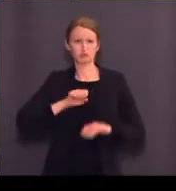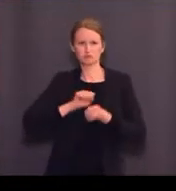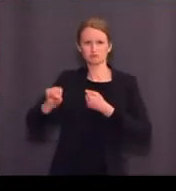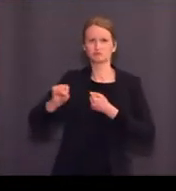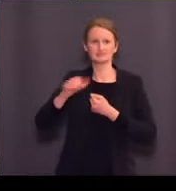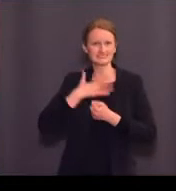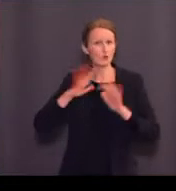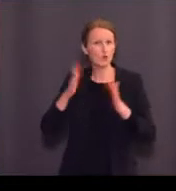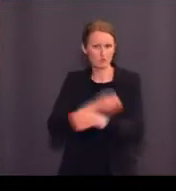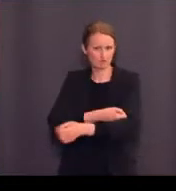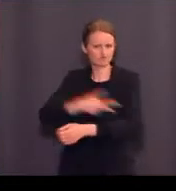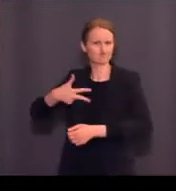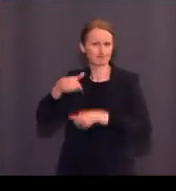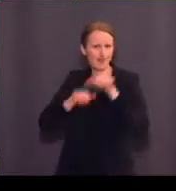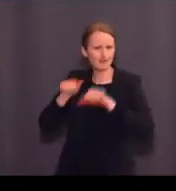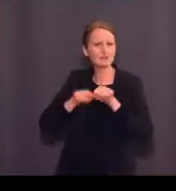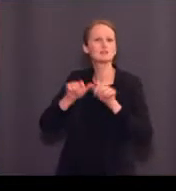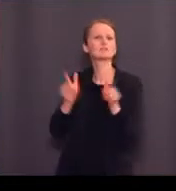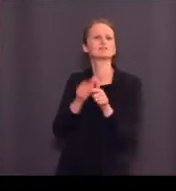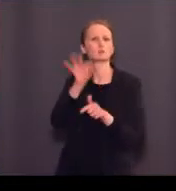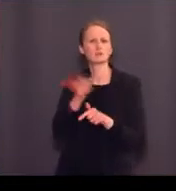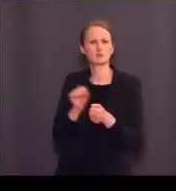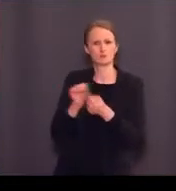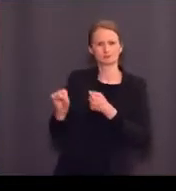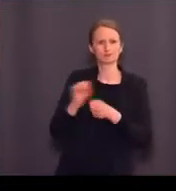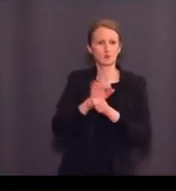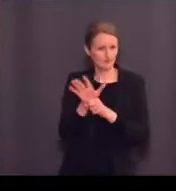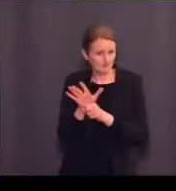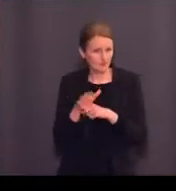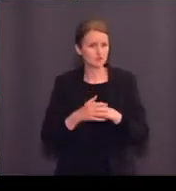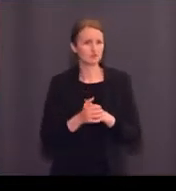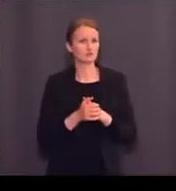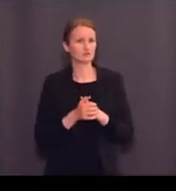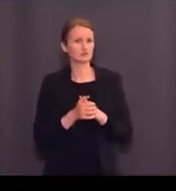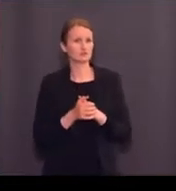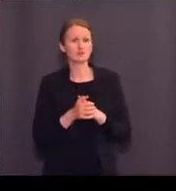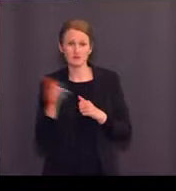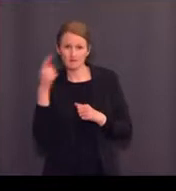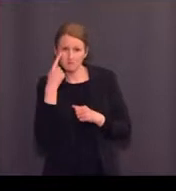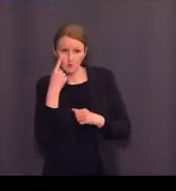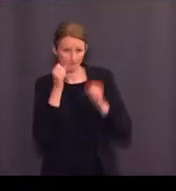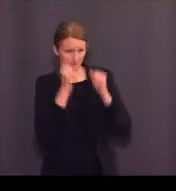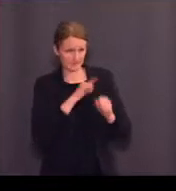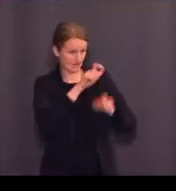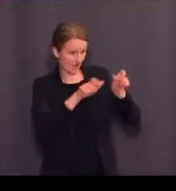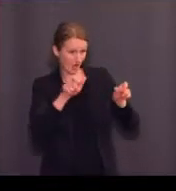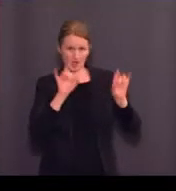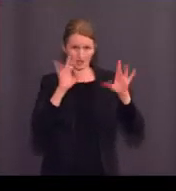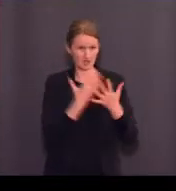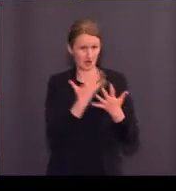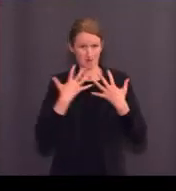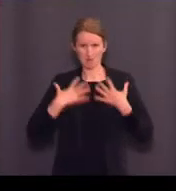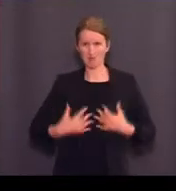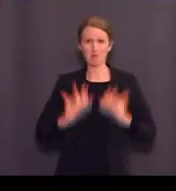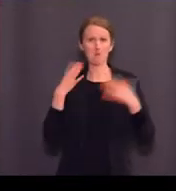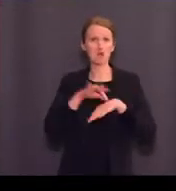pas développé de symptômes et même s'ils n'ont pas eu de test positif. Les résultats de la première période de cette étude